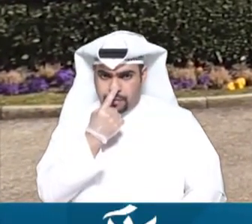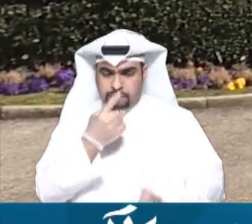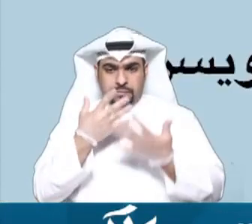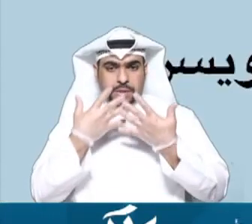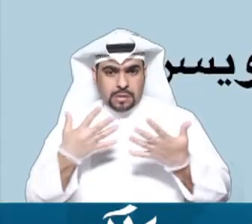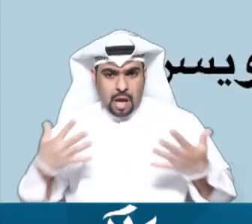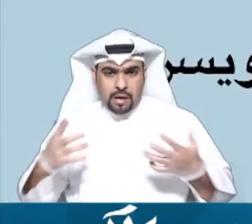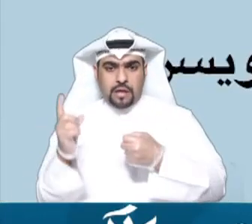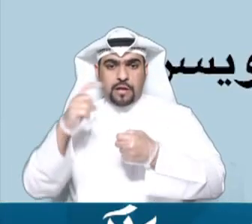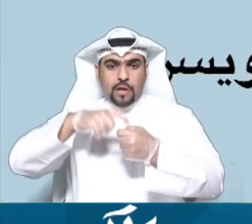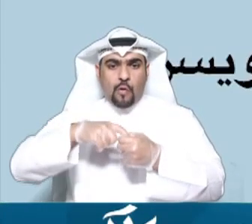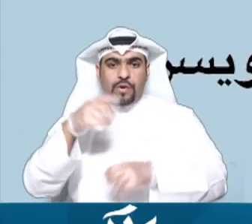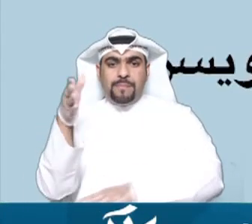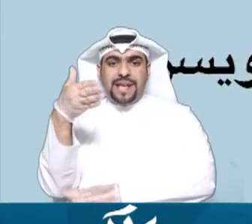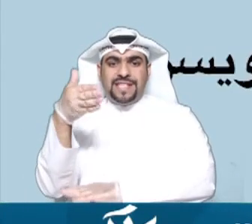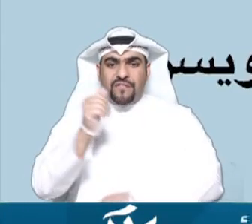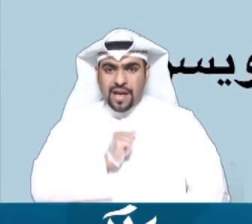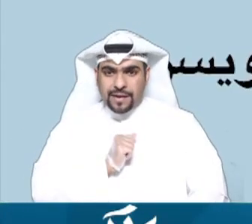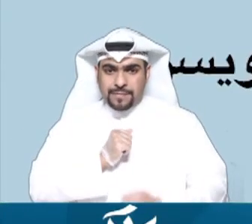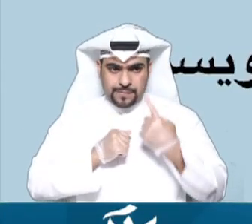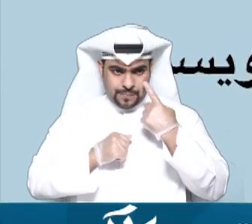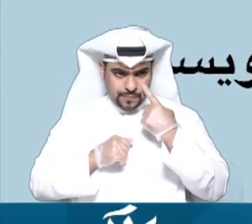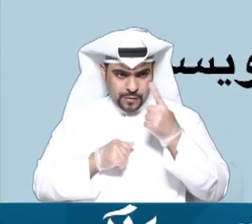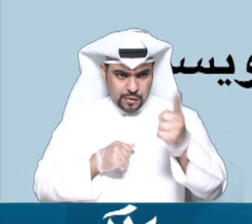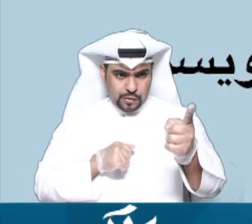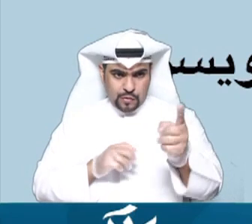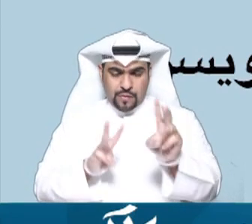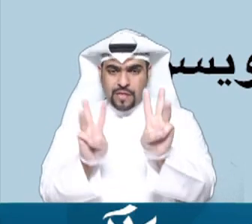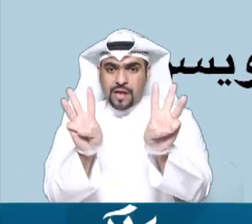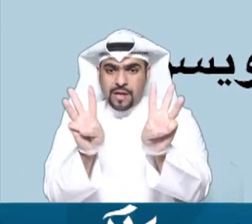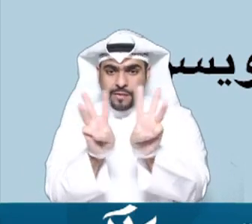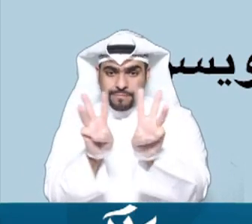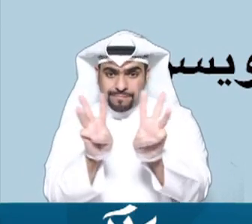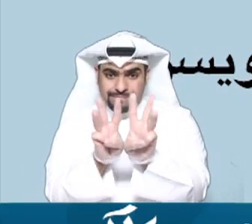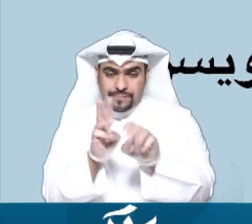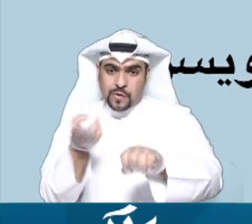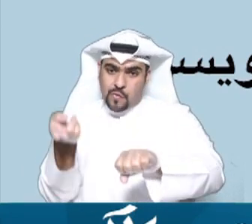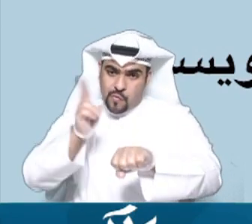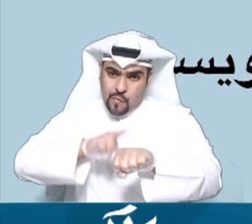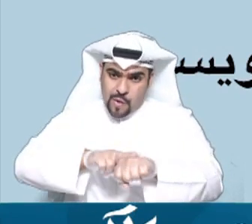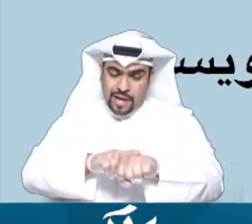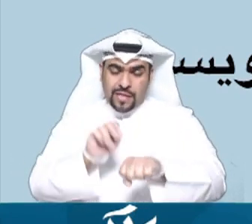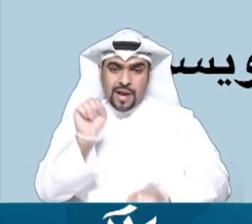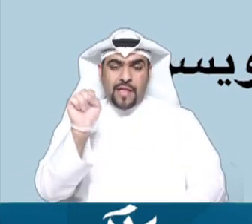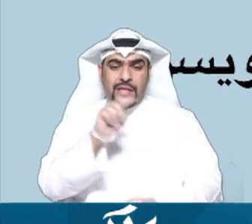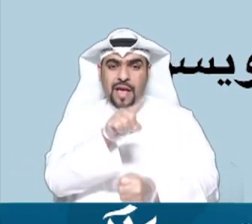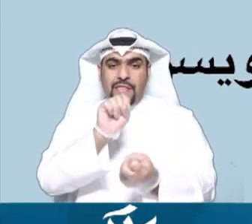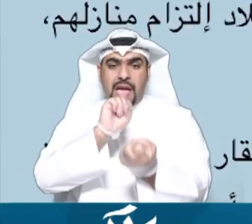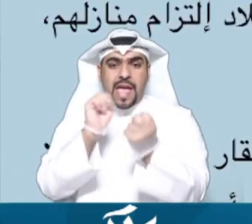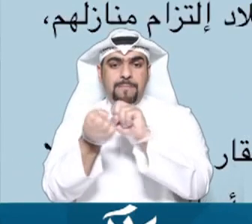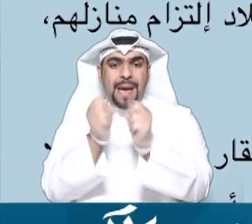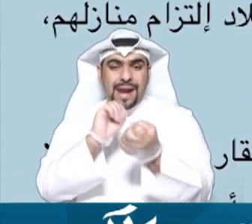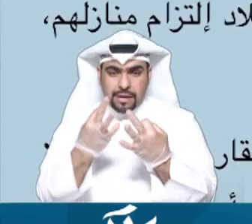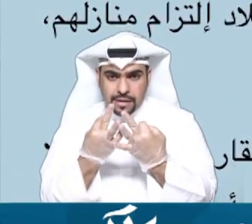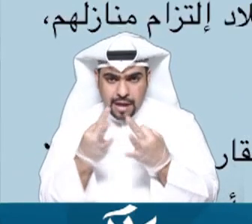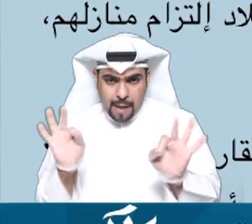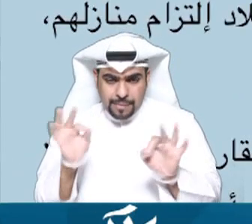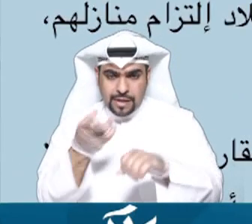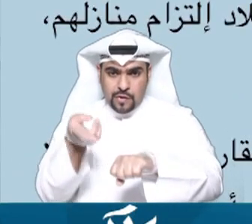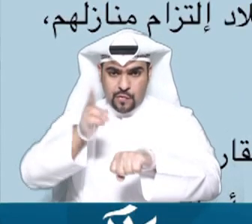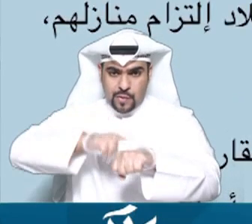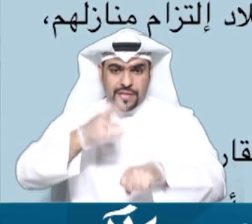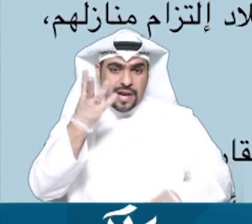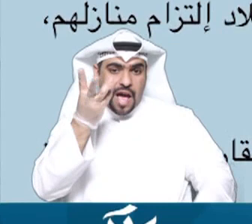جنيف خصصت عبر موقعها على الإنترنت أرقاما للطوارئ والاستفسار عن المعلومات الأساسية